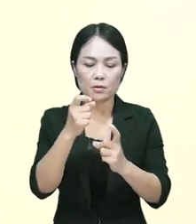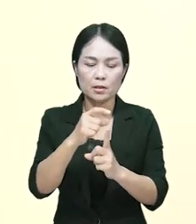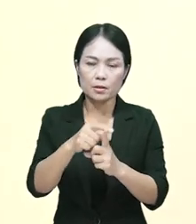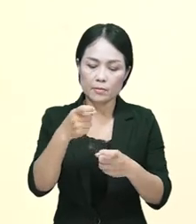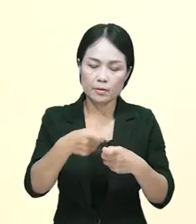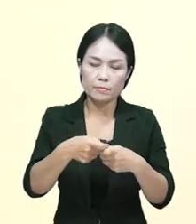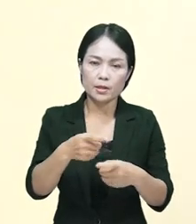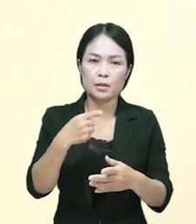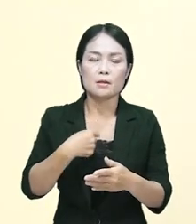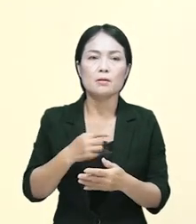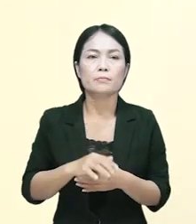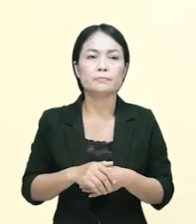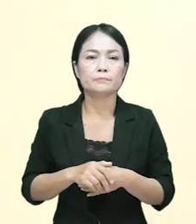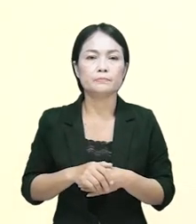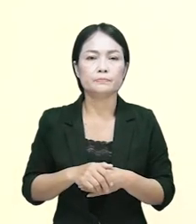ឲ្យអ្នកគ្រូមកកូន